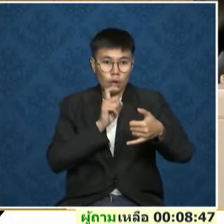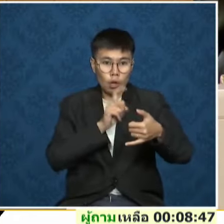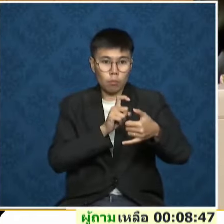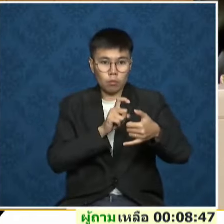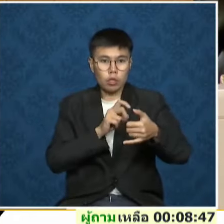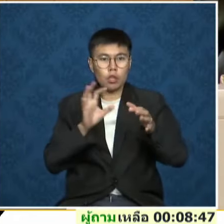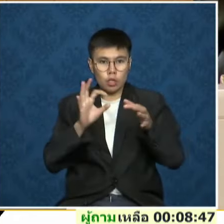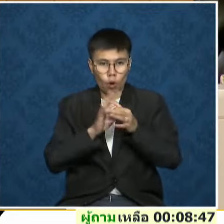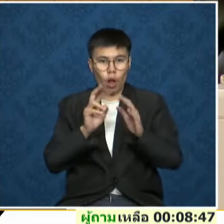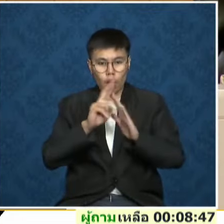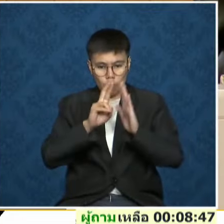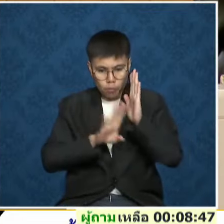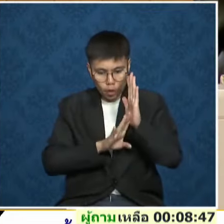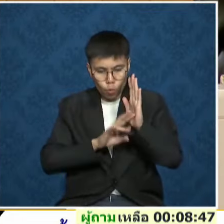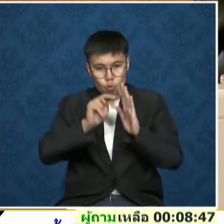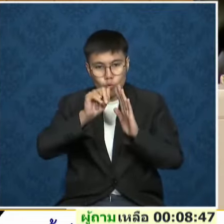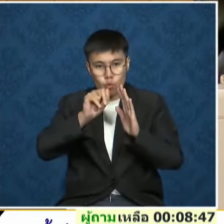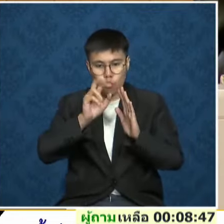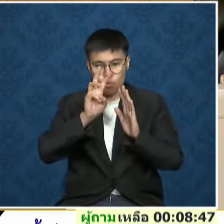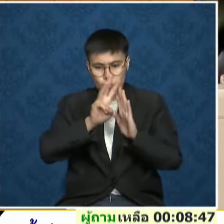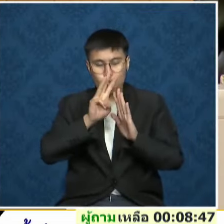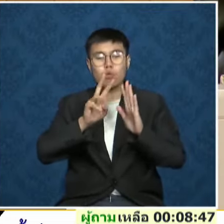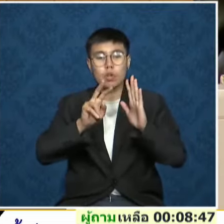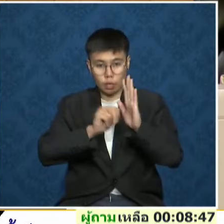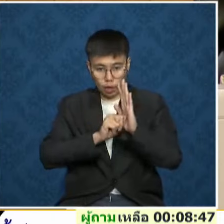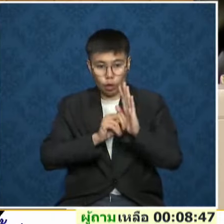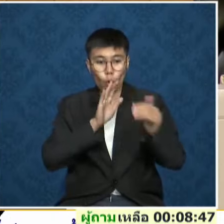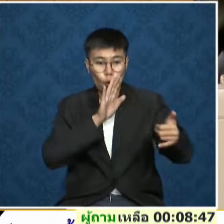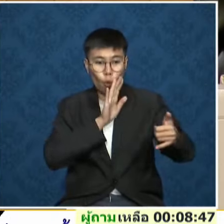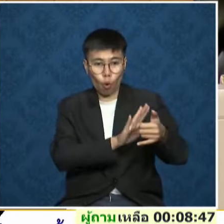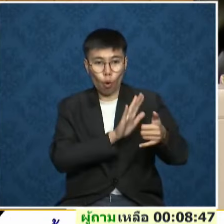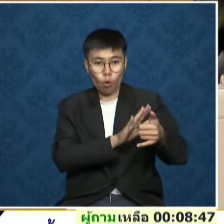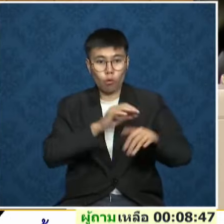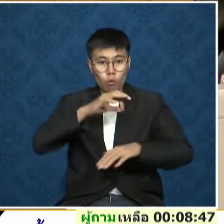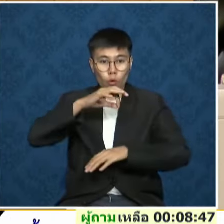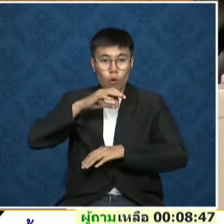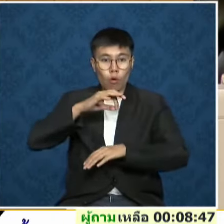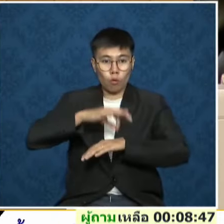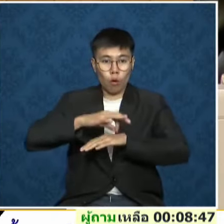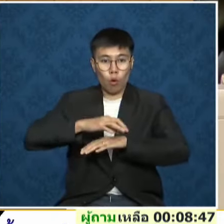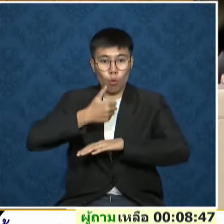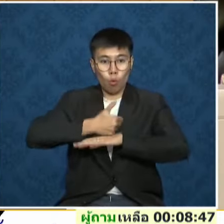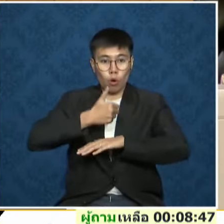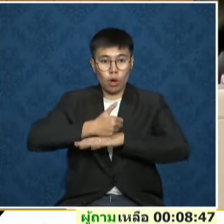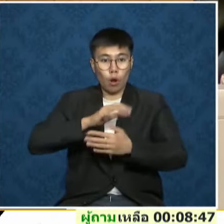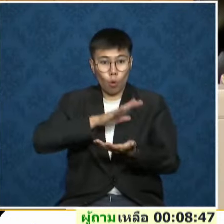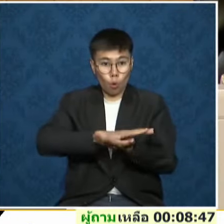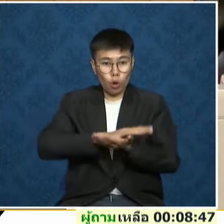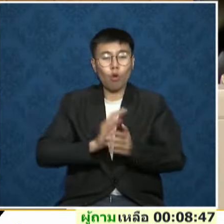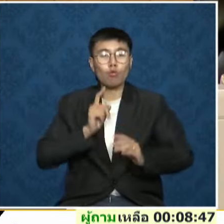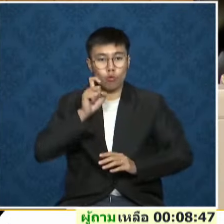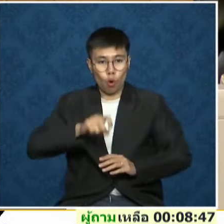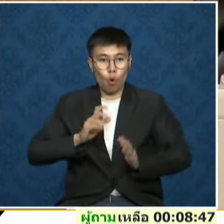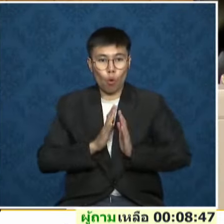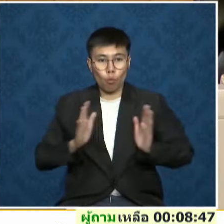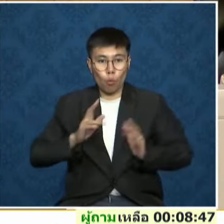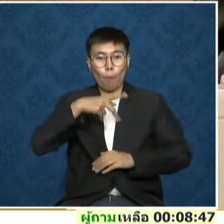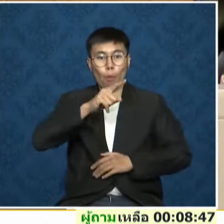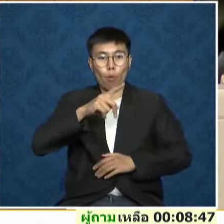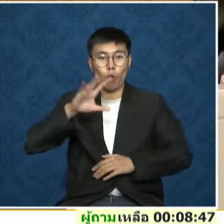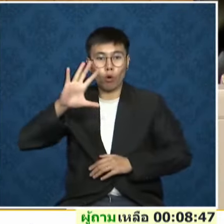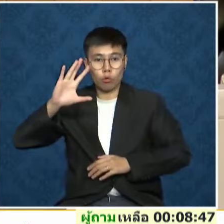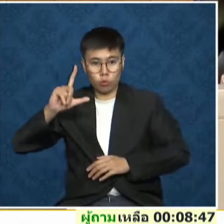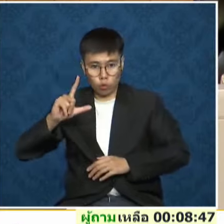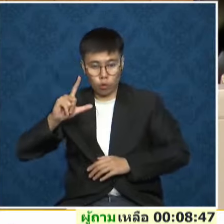ครับเพื่อจะสอบสวนเรื่องนี้ต่อแต่ทั้งนี้ทั้งนั้นเราอุ่นใจครับในกรณีนี้ต้องขอบคุณทางปปช.นะ